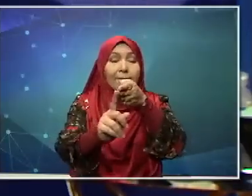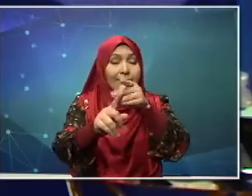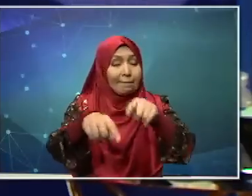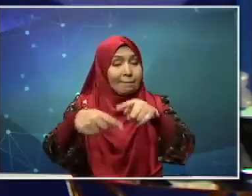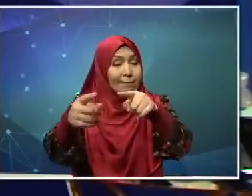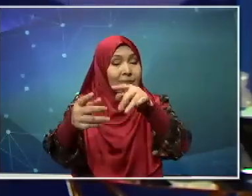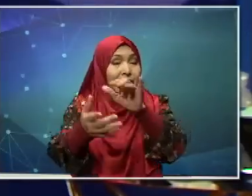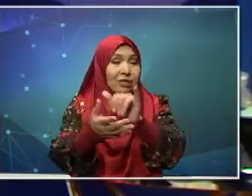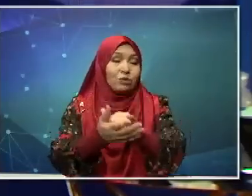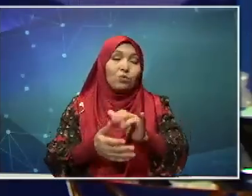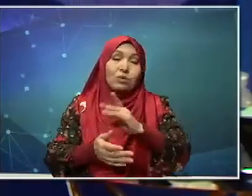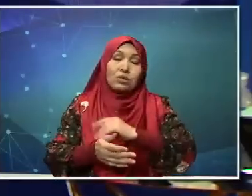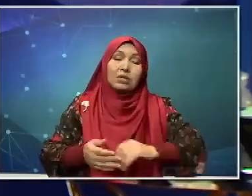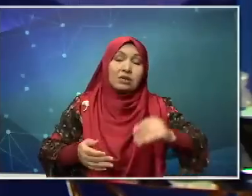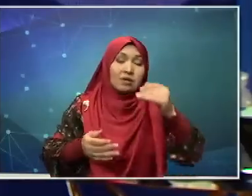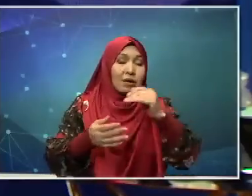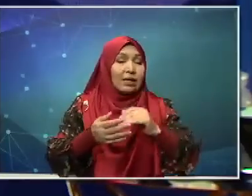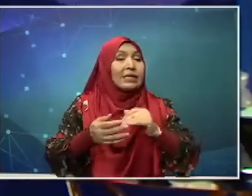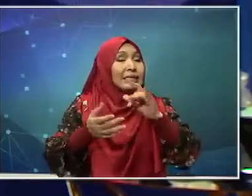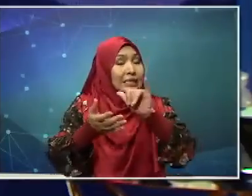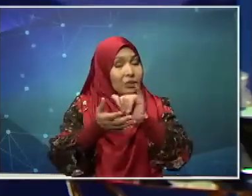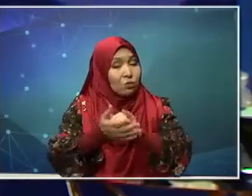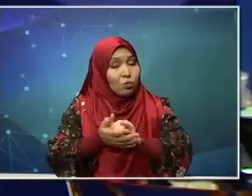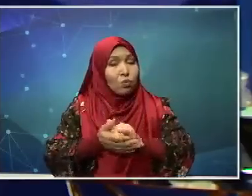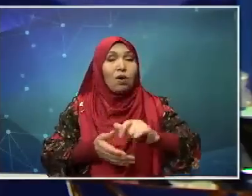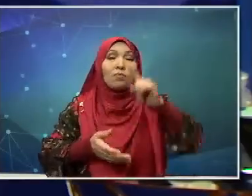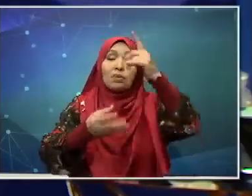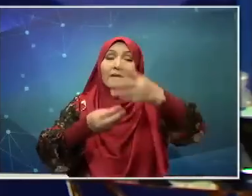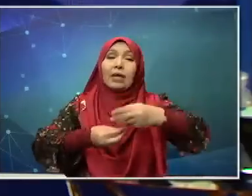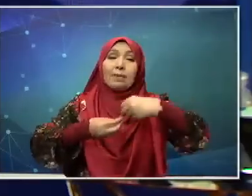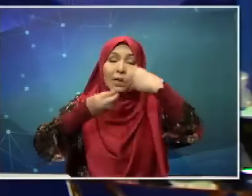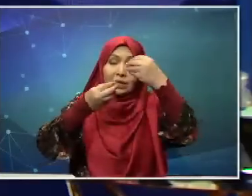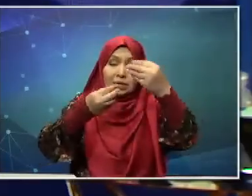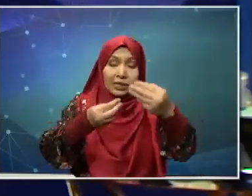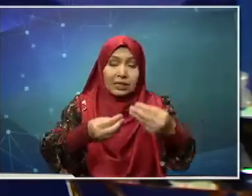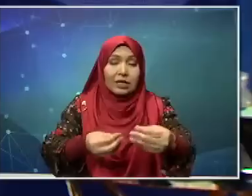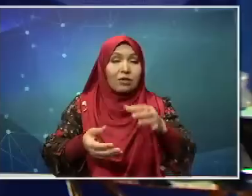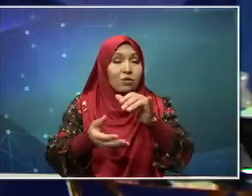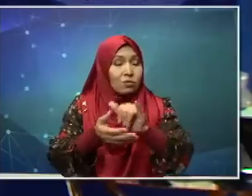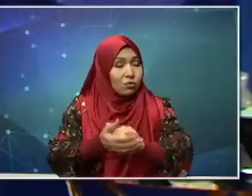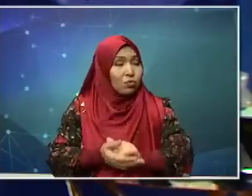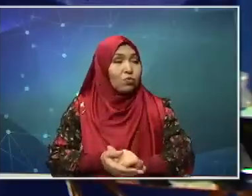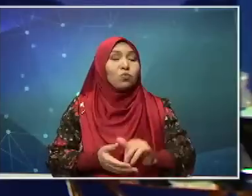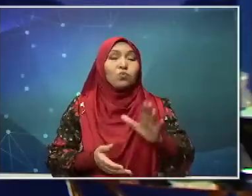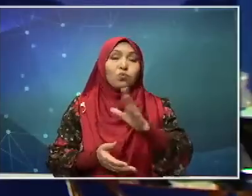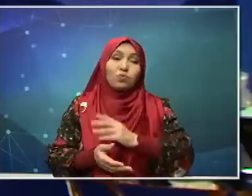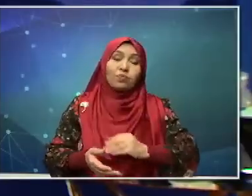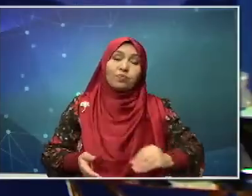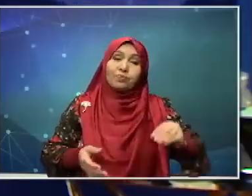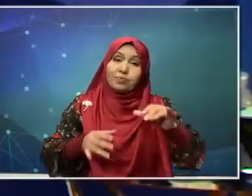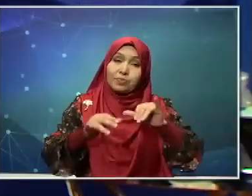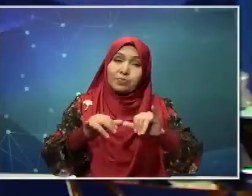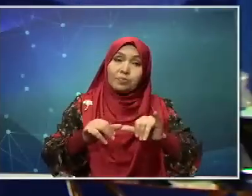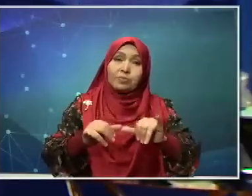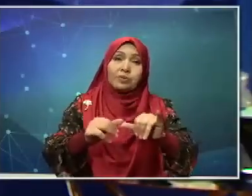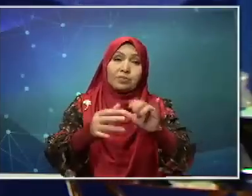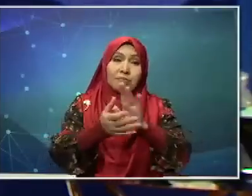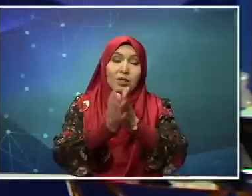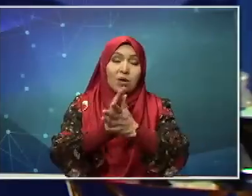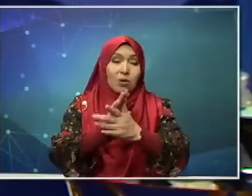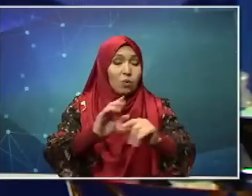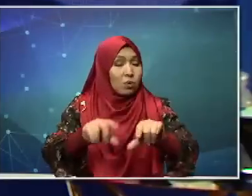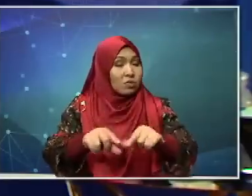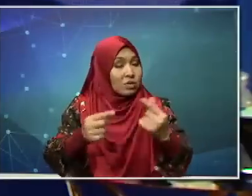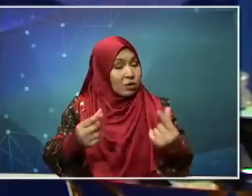gunakan itu untuk memuji Allah kita tapi memang hari satu tua ijazah tapi kita terus jagoan kita